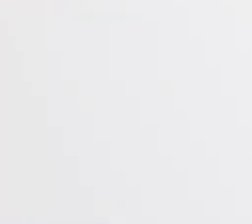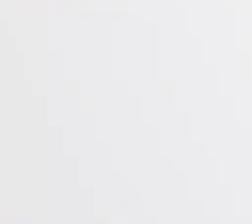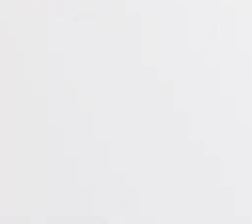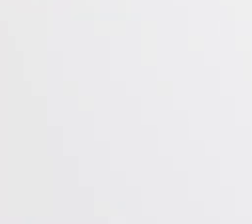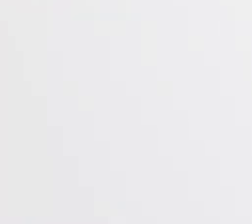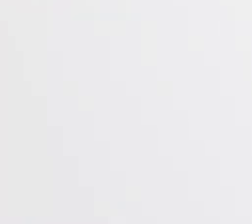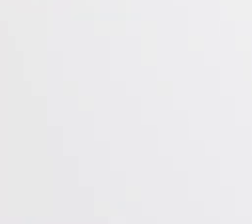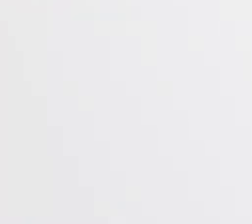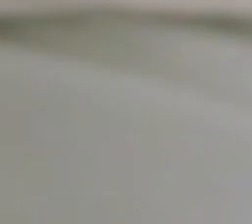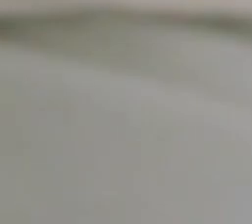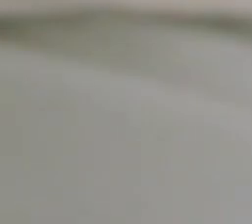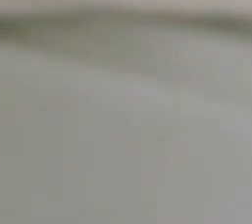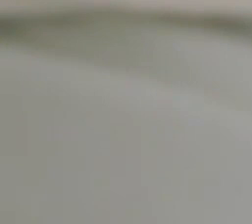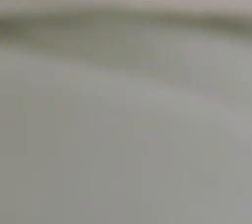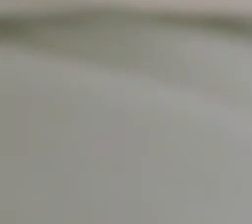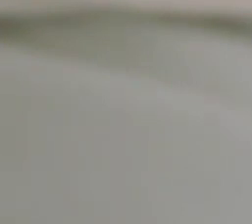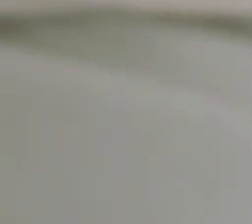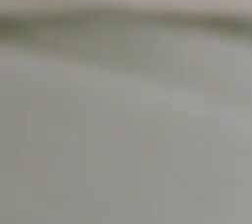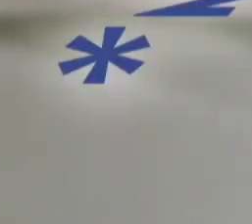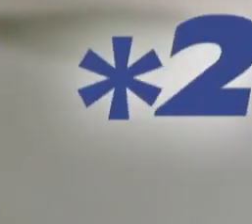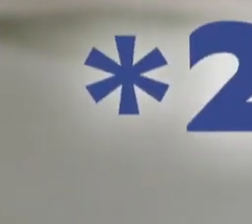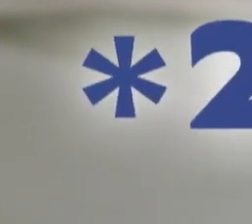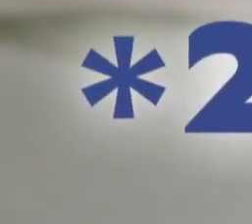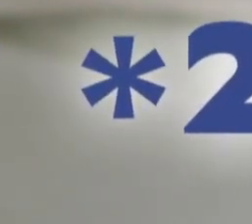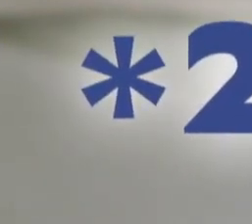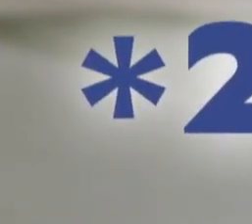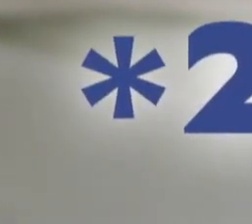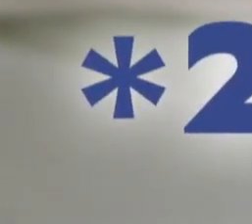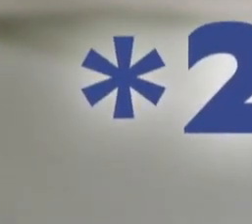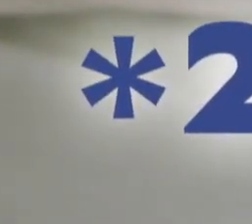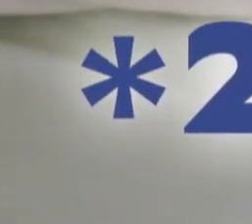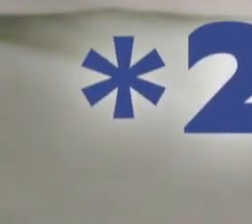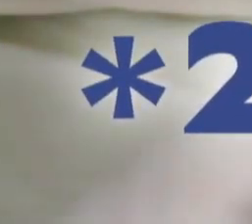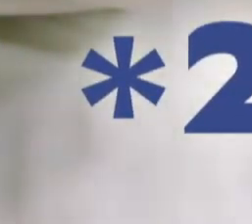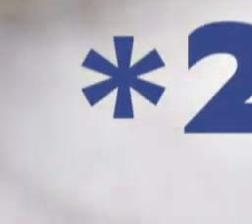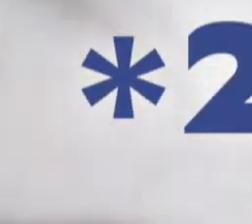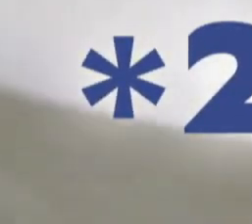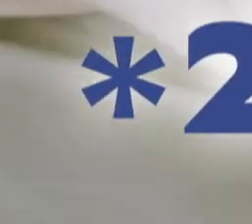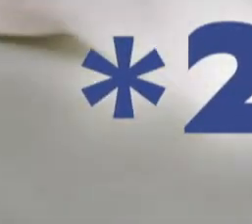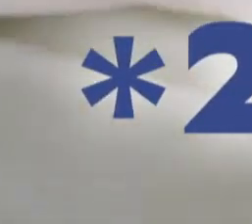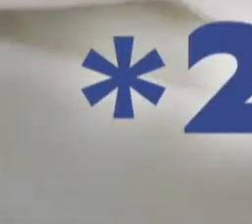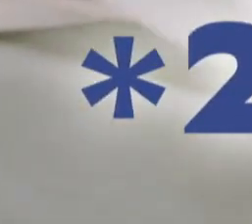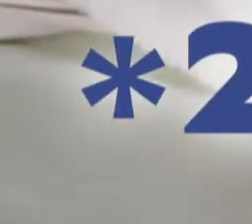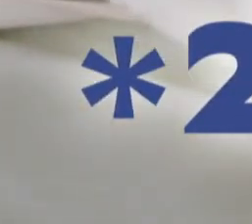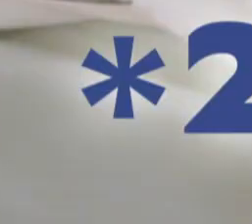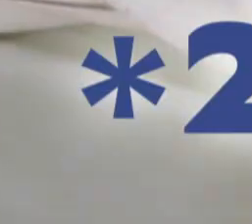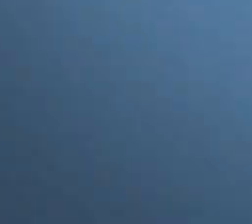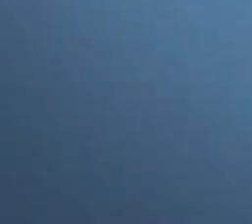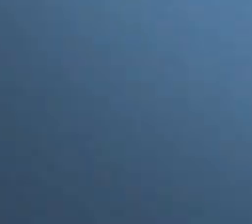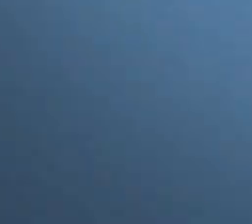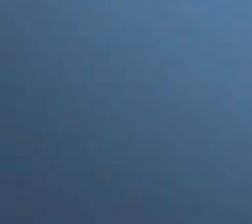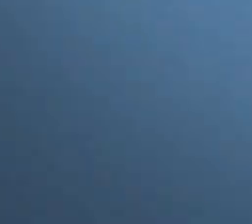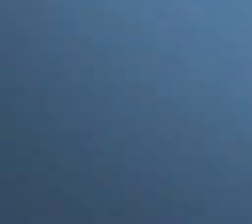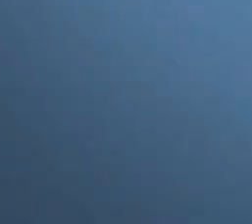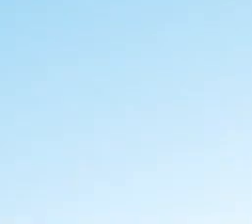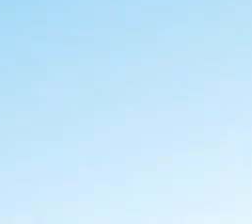התחזית בחסות. סטאר 7, תתרגלו לישון אחרת. לישון עם סטאר.